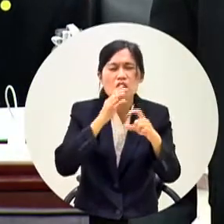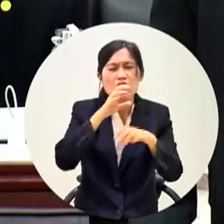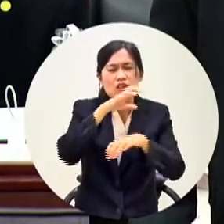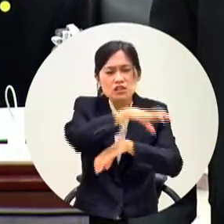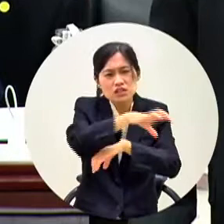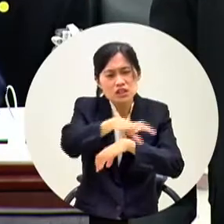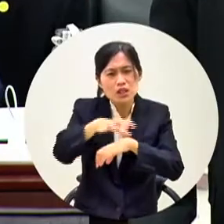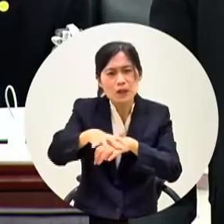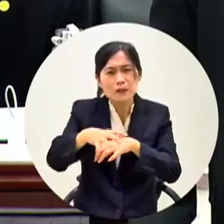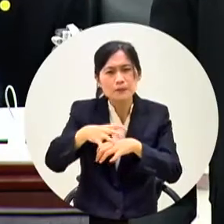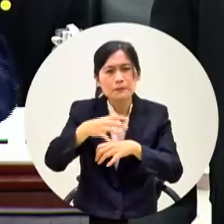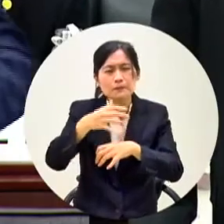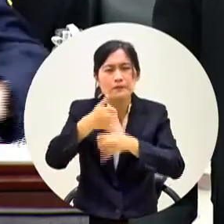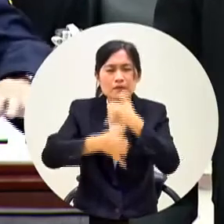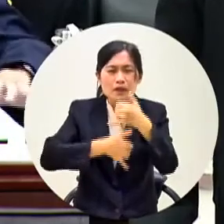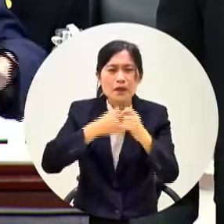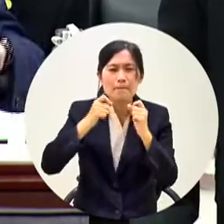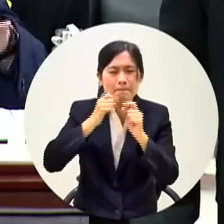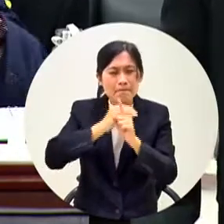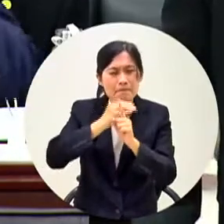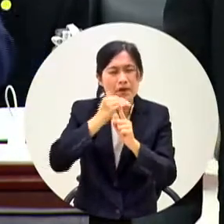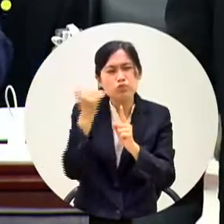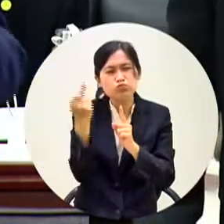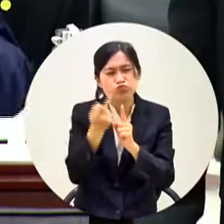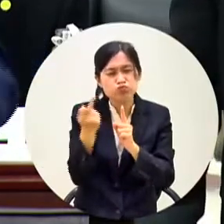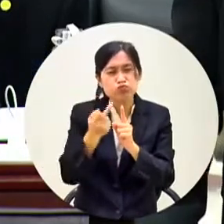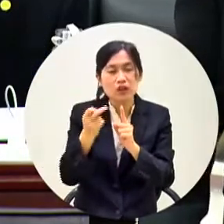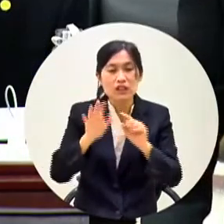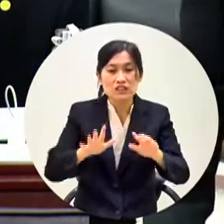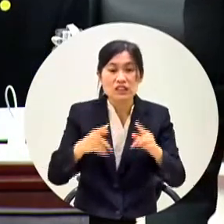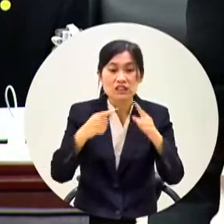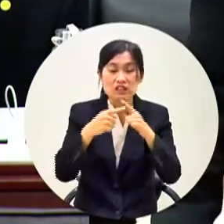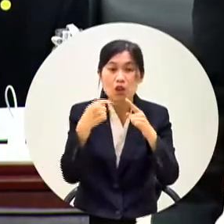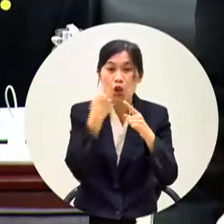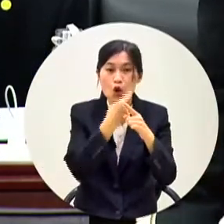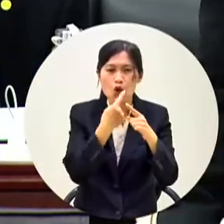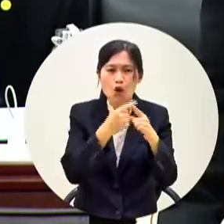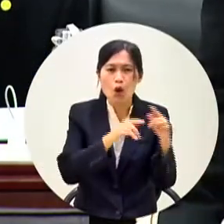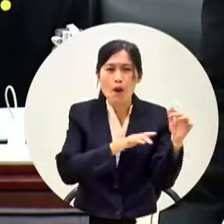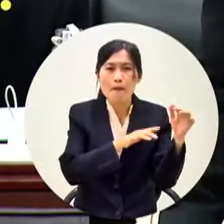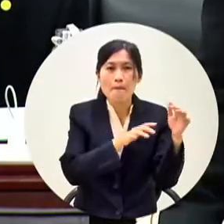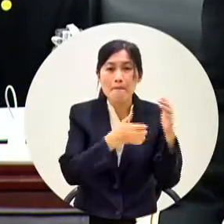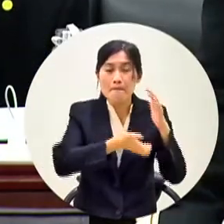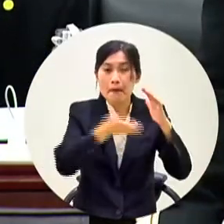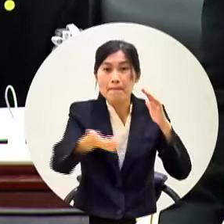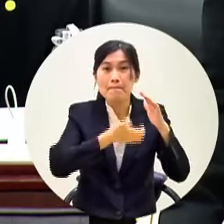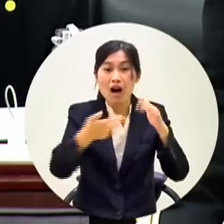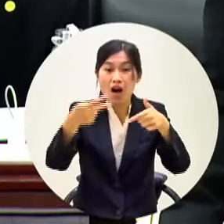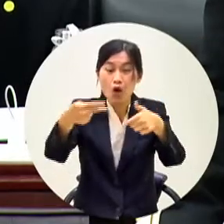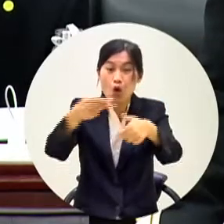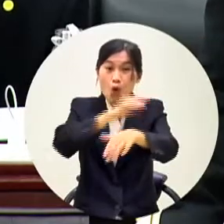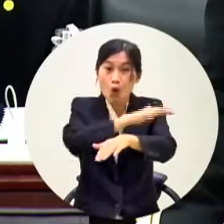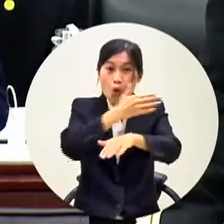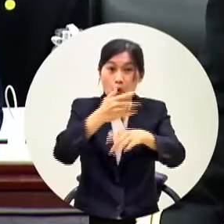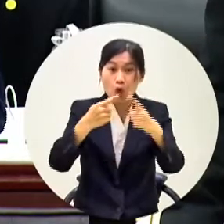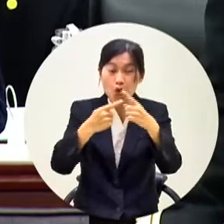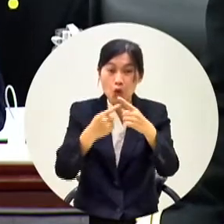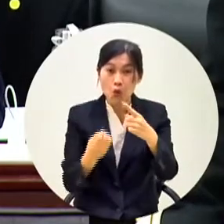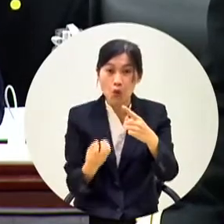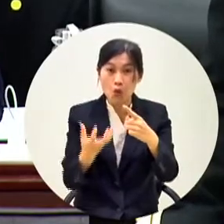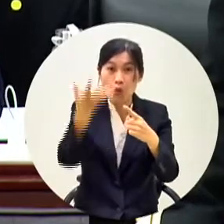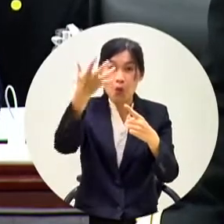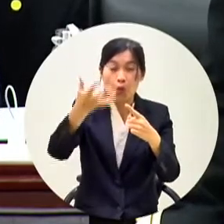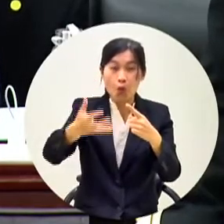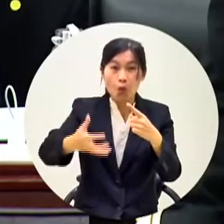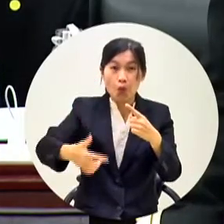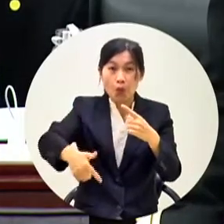啊，但是即摆因为人口啊，足侪拢刷去这个人物地区，人物地区这个人数会当讲成长上紧的所